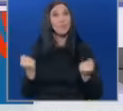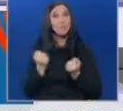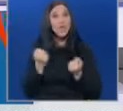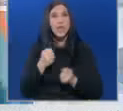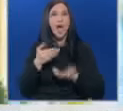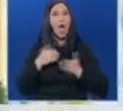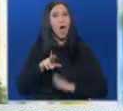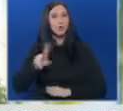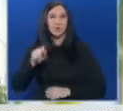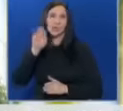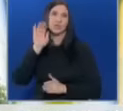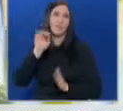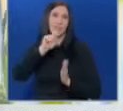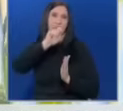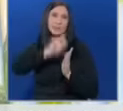бъде санкциониран.